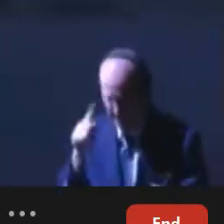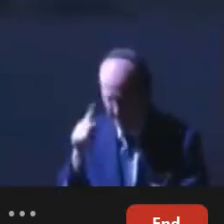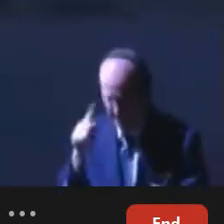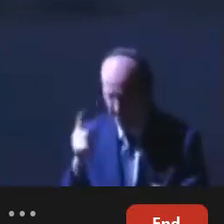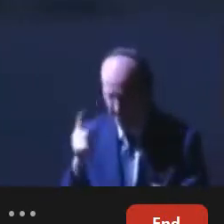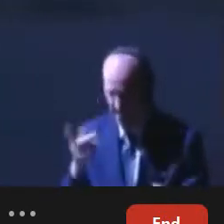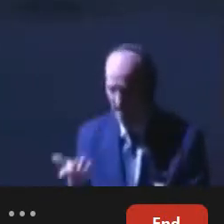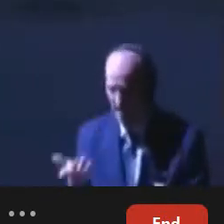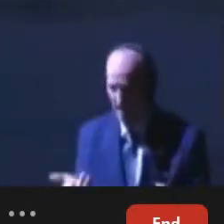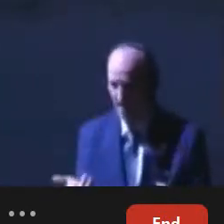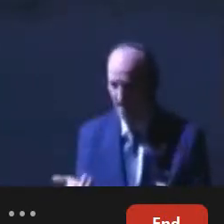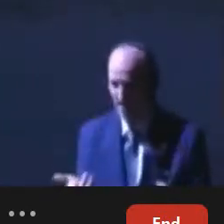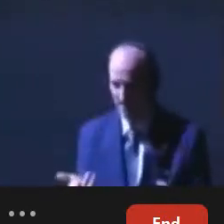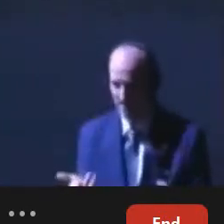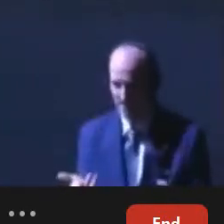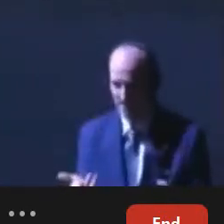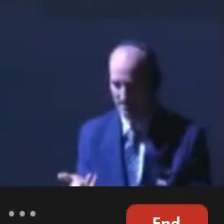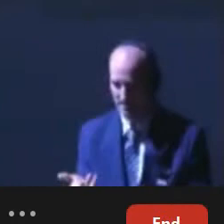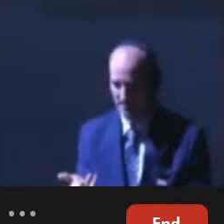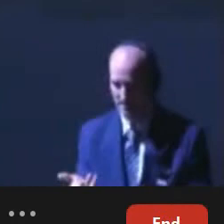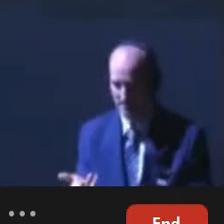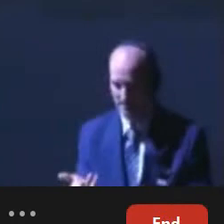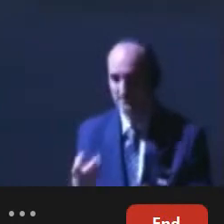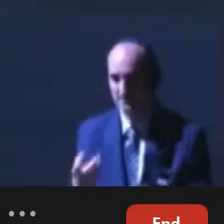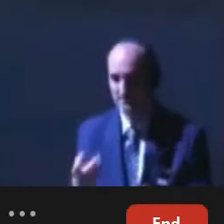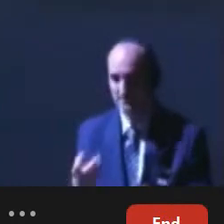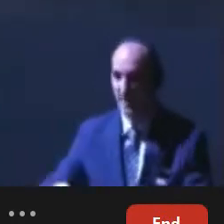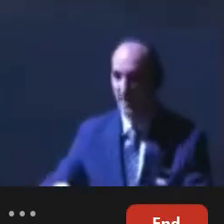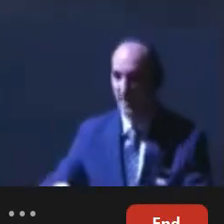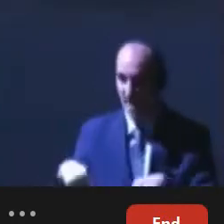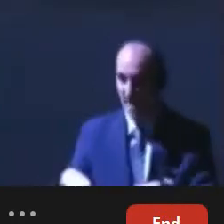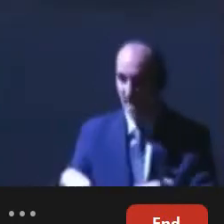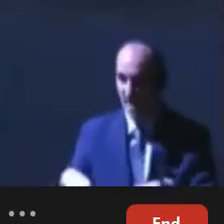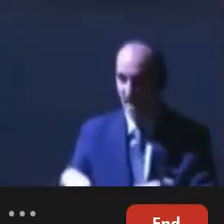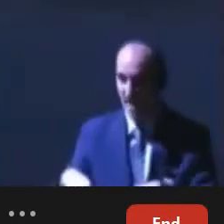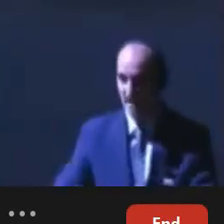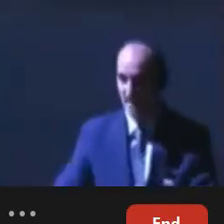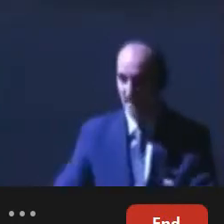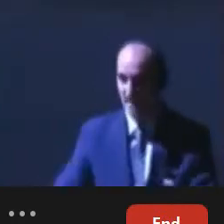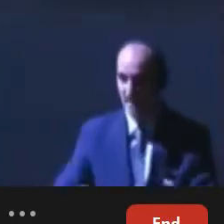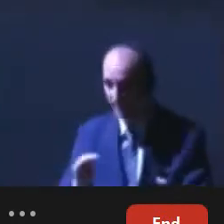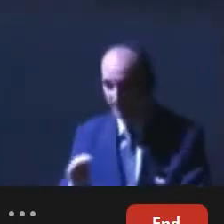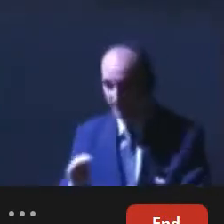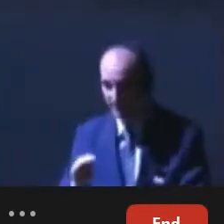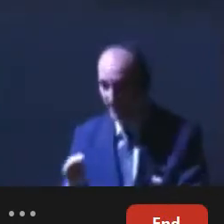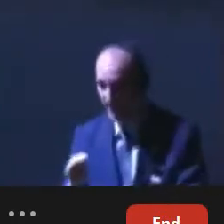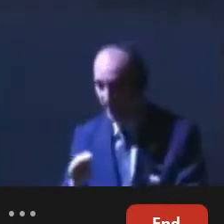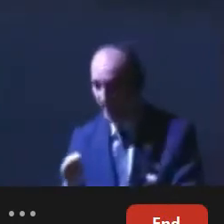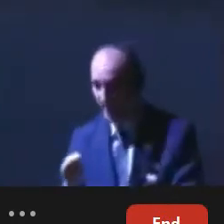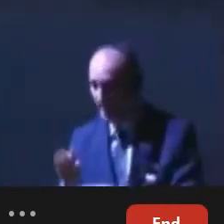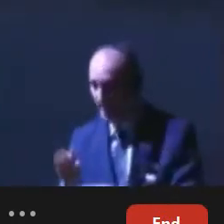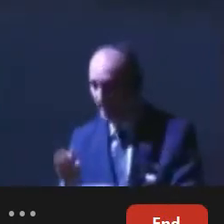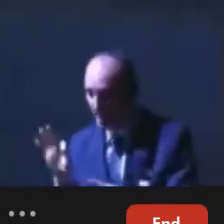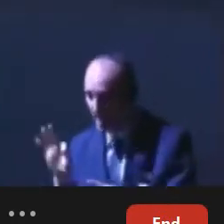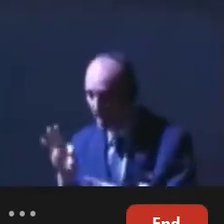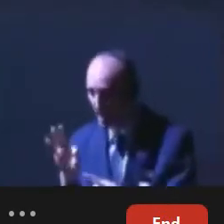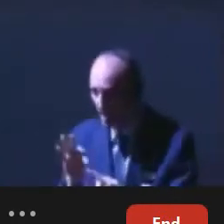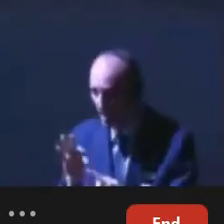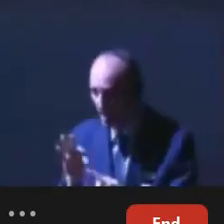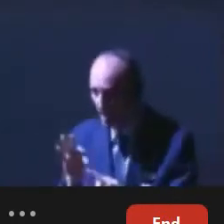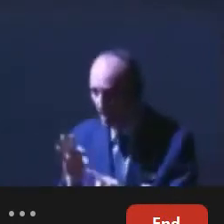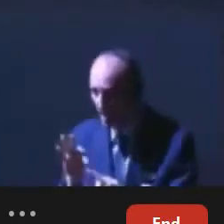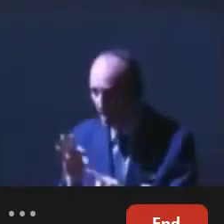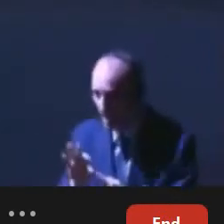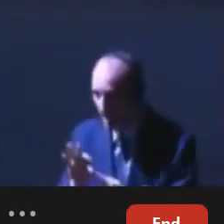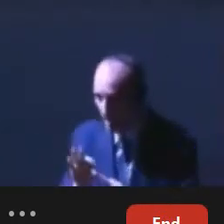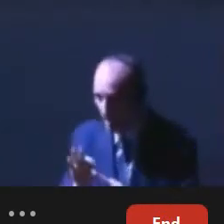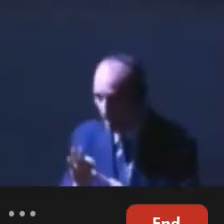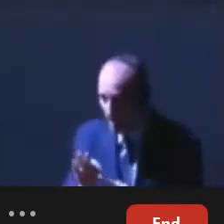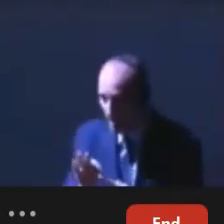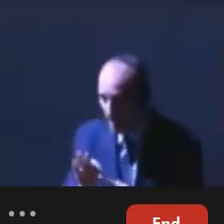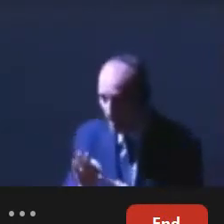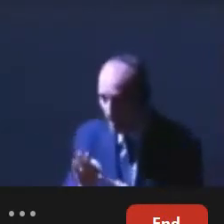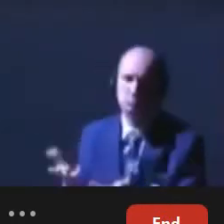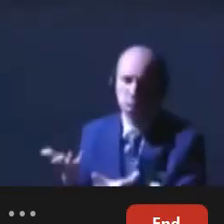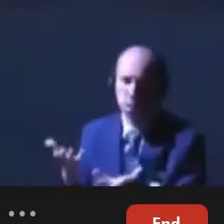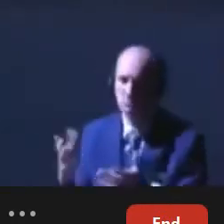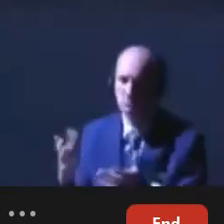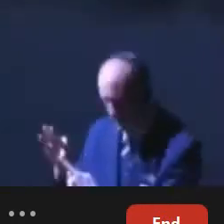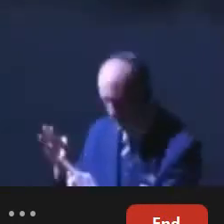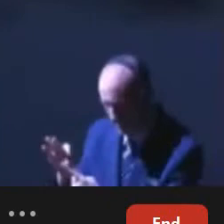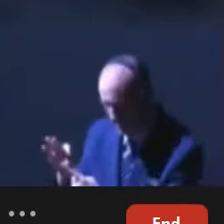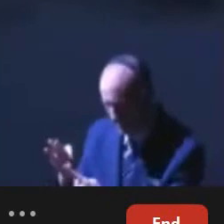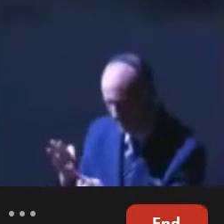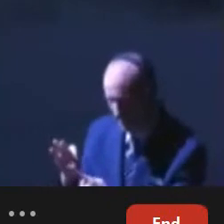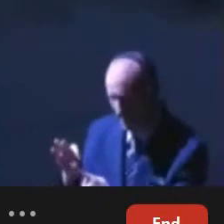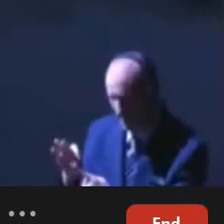ngũ Ý họ biết họ đang đi đâu, và nếu đội ngũ Ấn Độ họ sẽ biết họ đi đâu, tất cả họ biết họ đi đâu, thì cái mục tiêu chính của chúng ta là